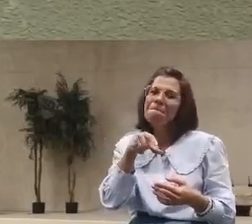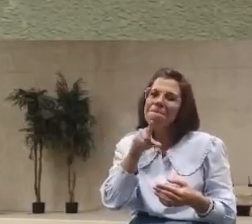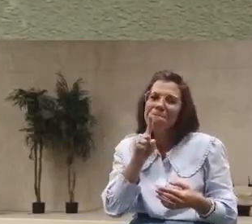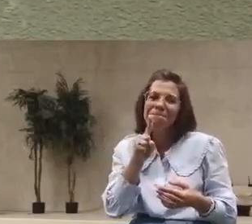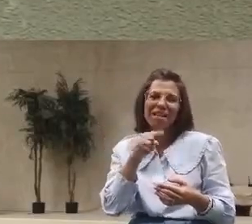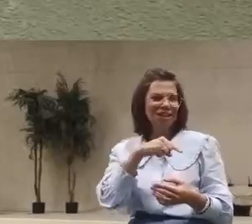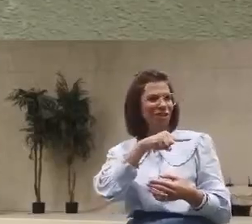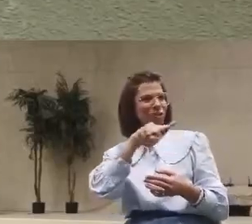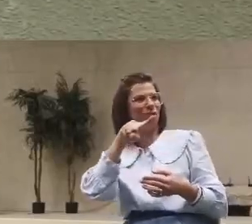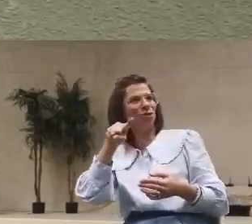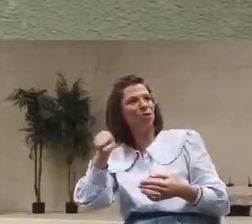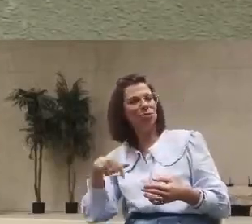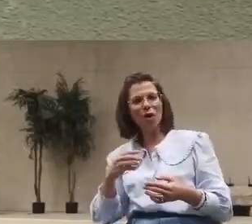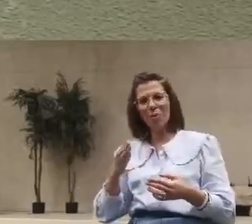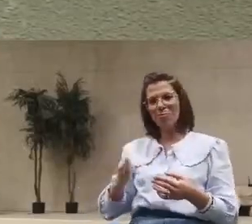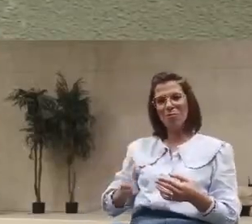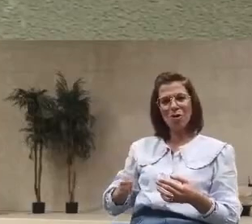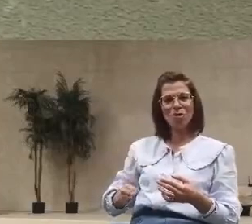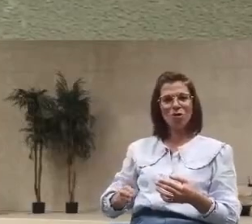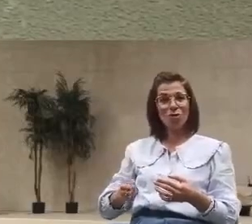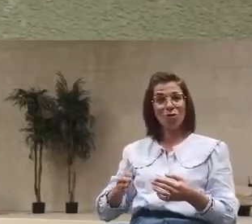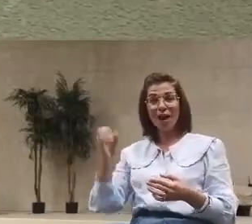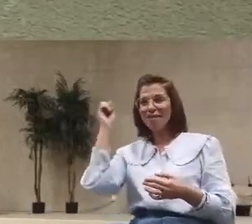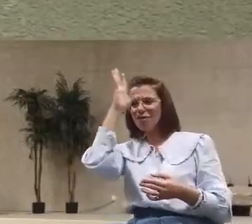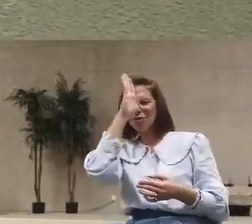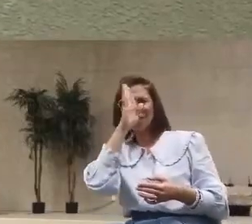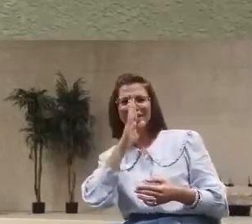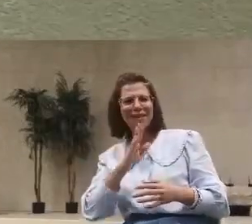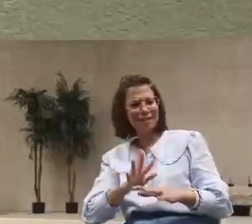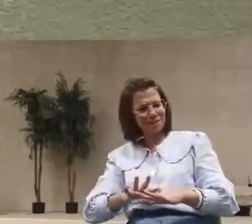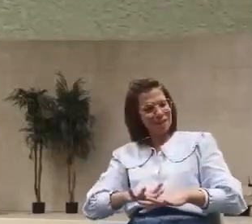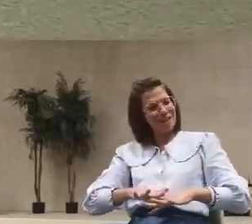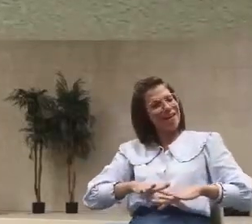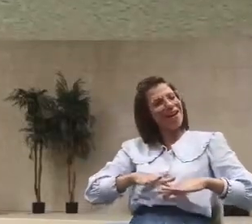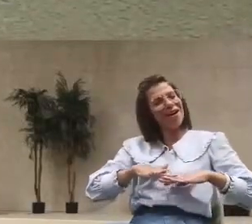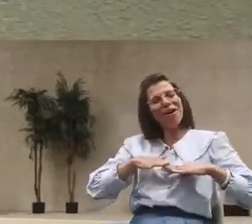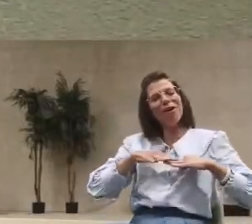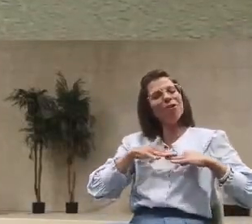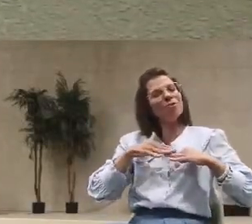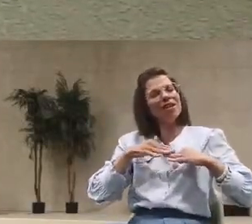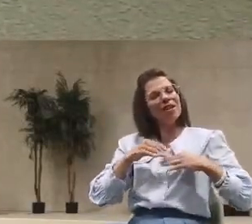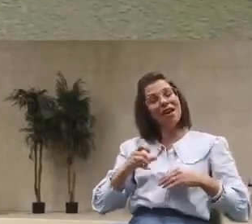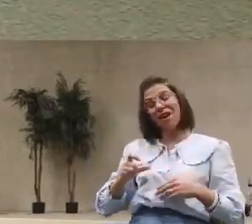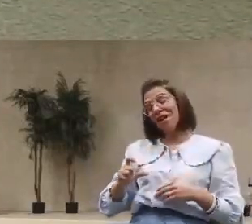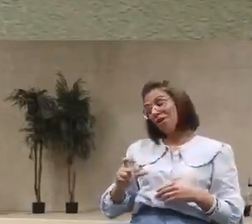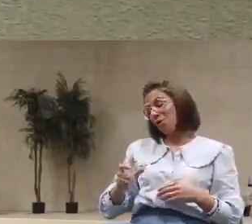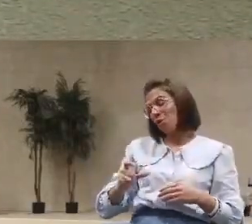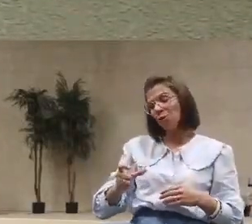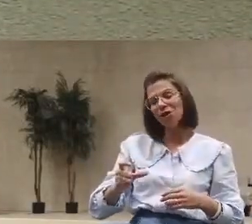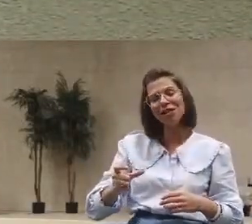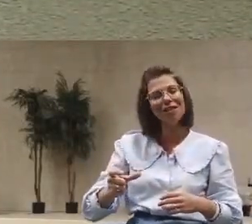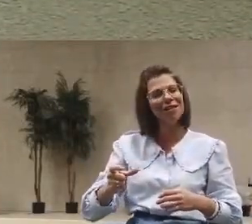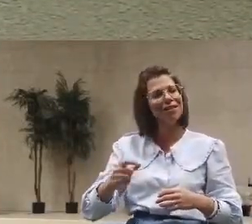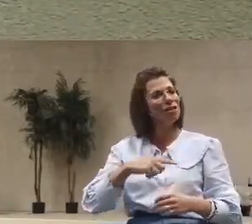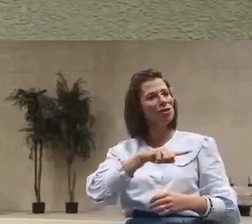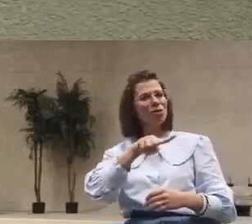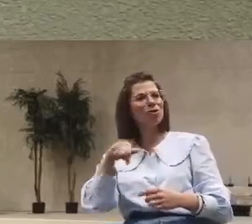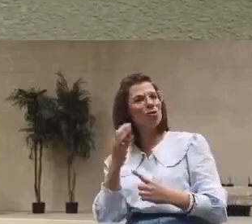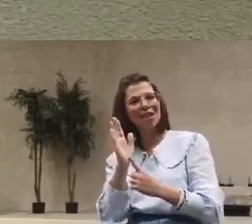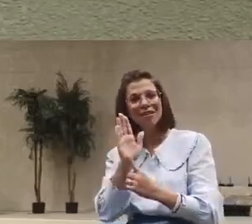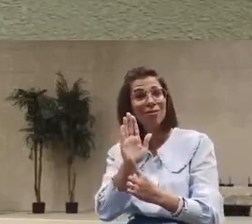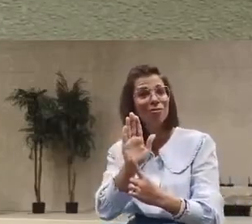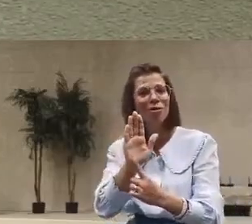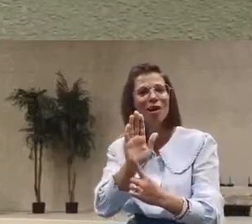Saint-Esprit parce que c l'Esprit de Dieu qui révèle le royaume de Dieu c'est l'Esprit de Dieu qui va nous conduire c'est l'Esprit de Dieu qui va nous